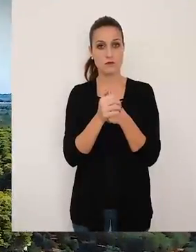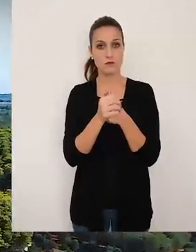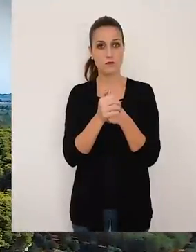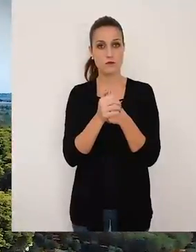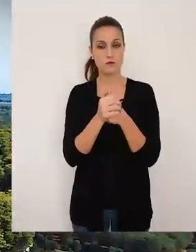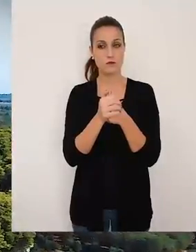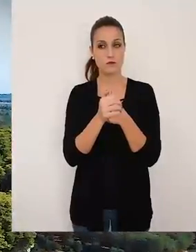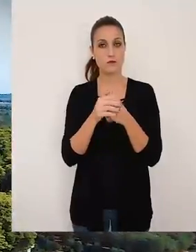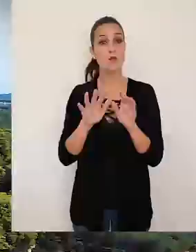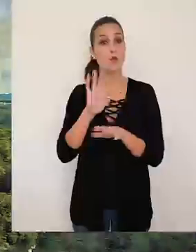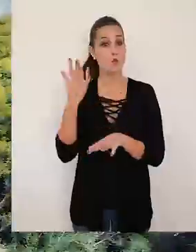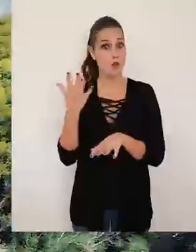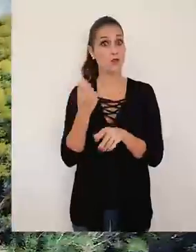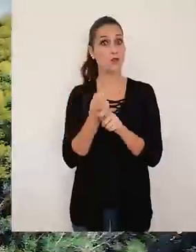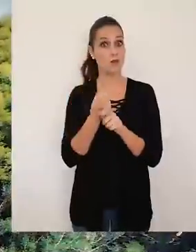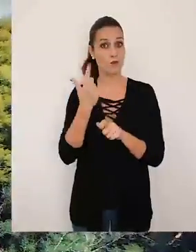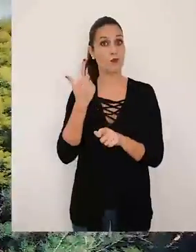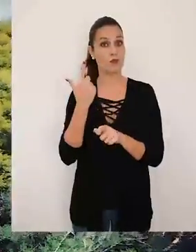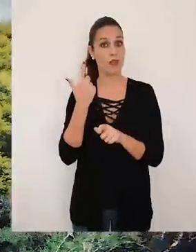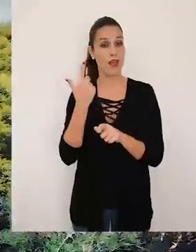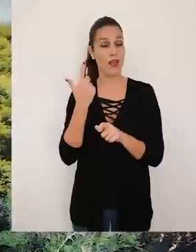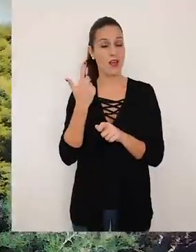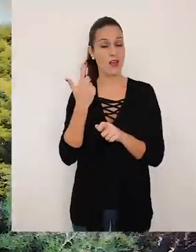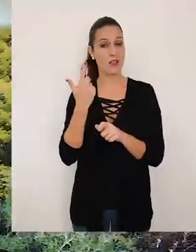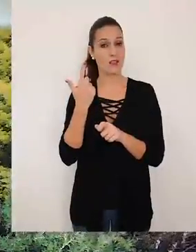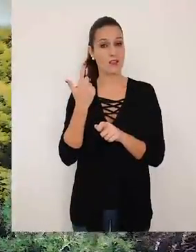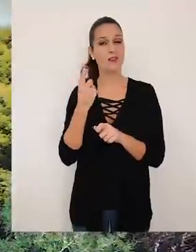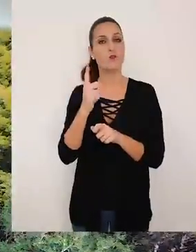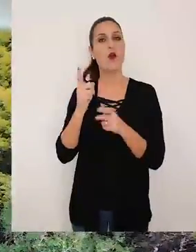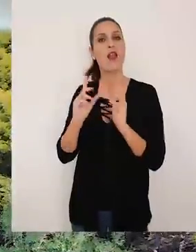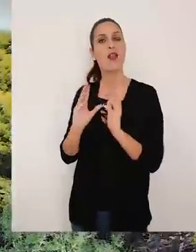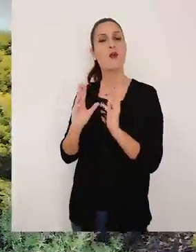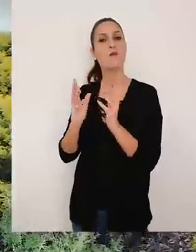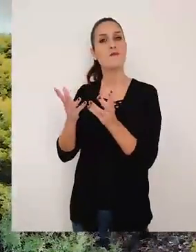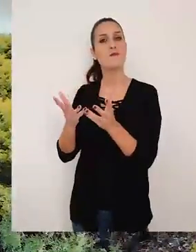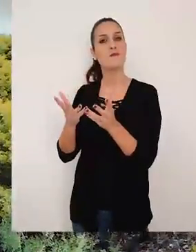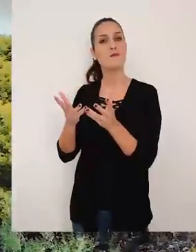Un altro unicum del paesaggio naturalistico poggiardese è la pineta Mari Rossi.